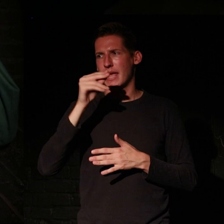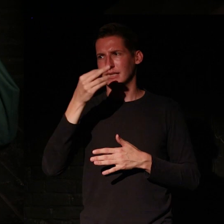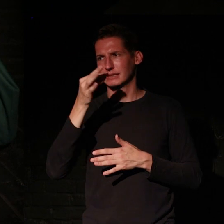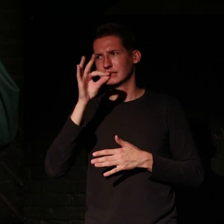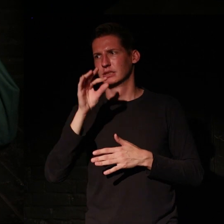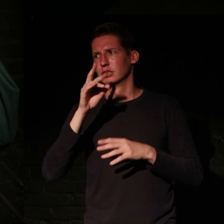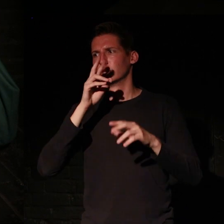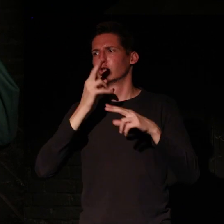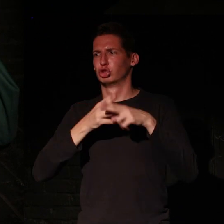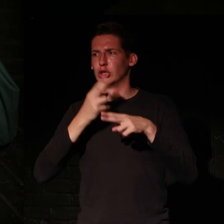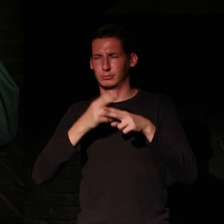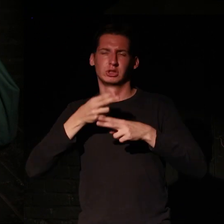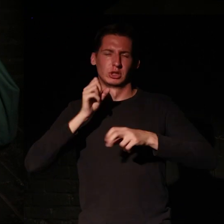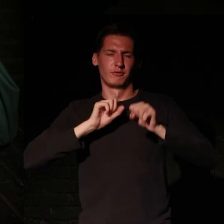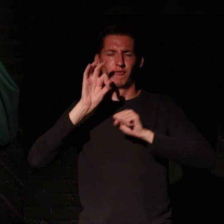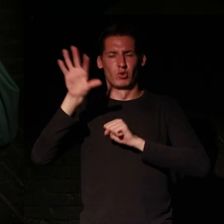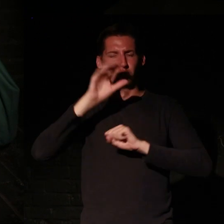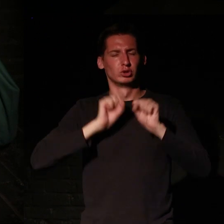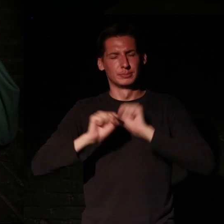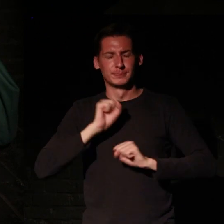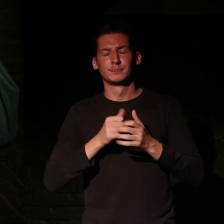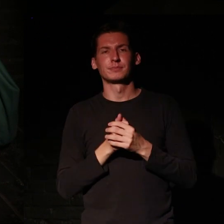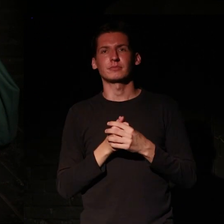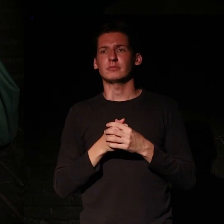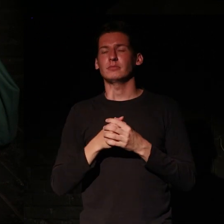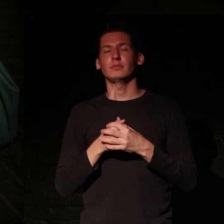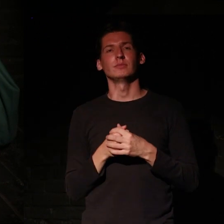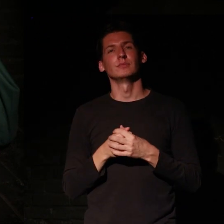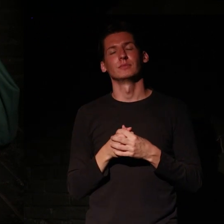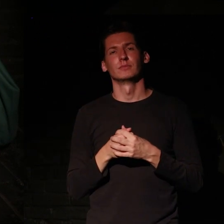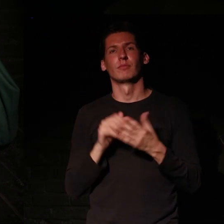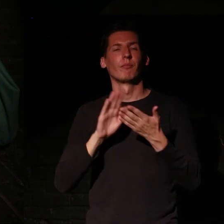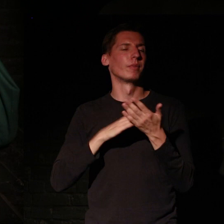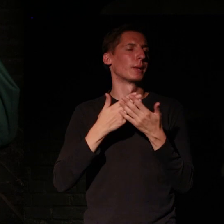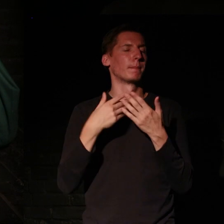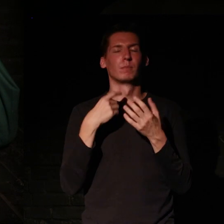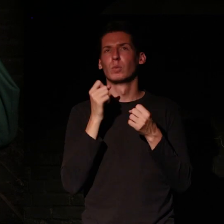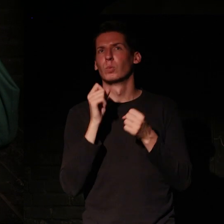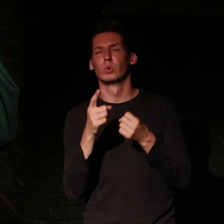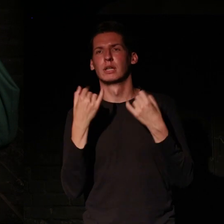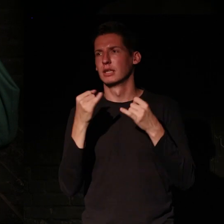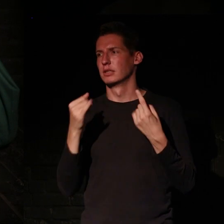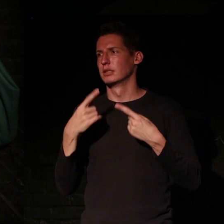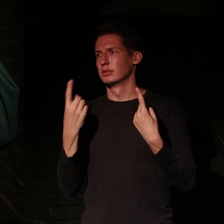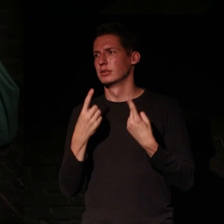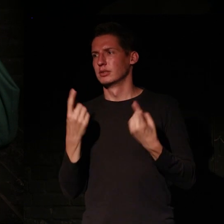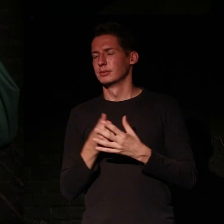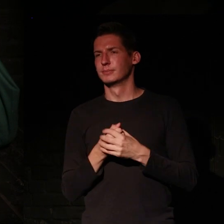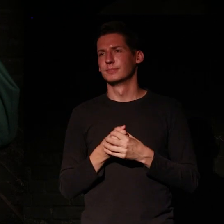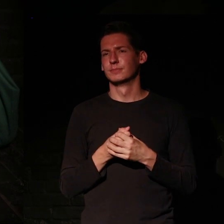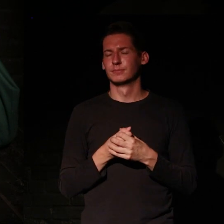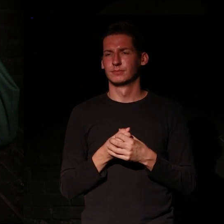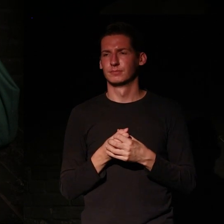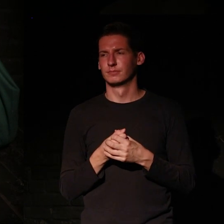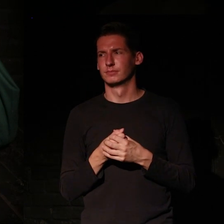tego kościołów prawosławnych nie weszły, ale na przykład są uważane za normatywne